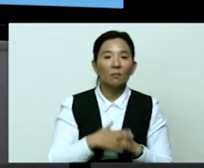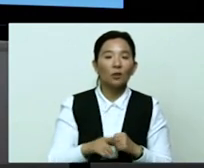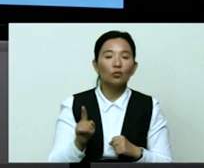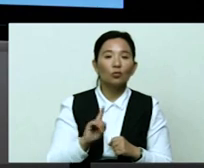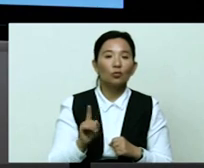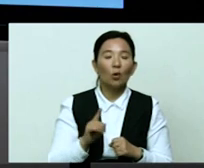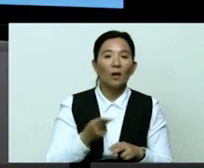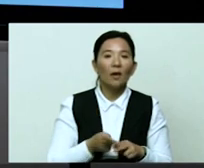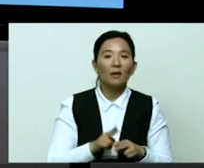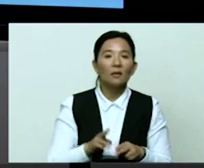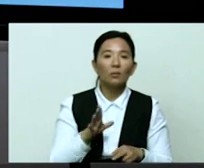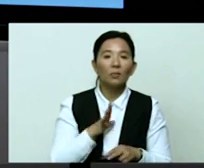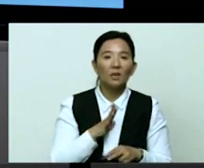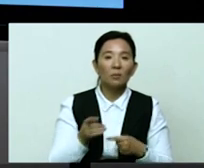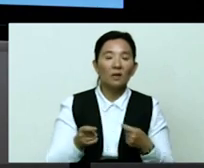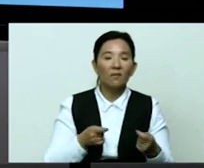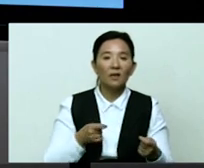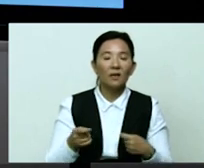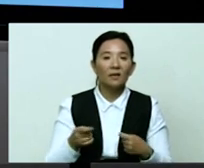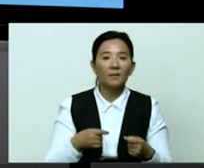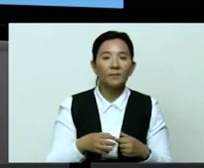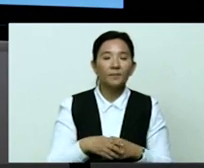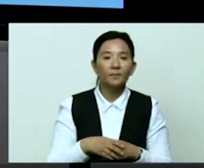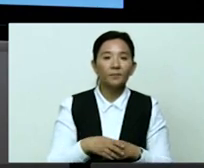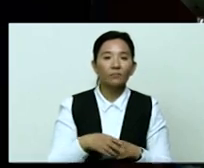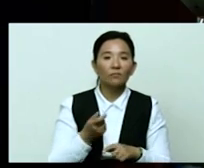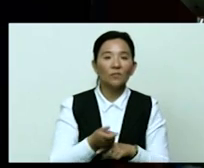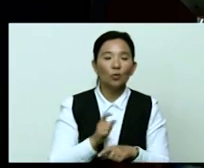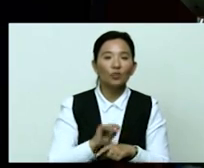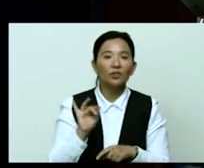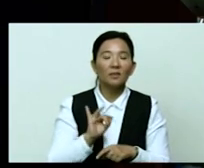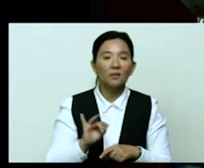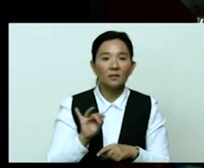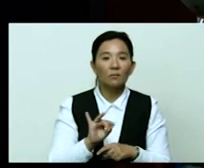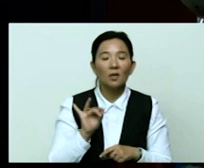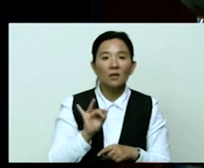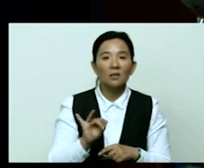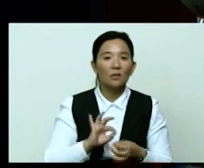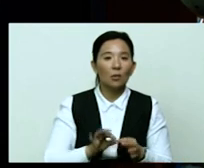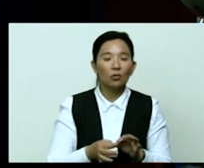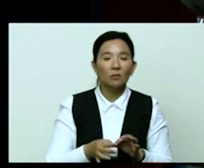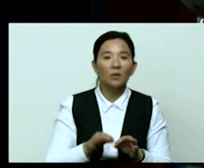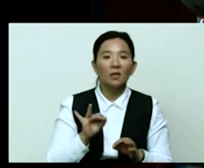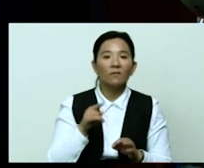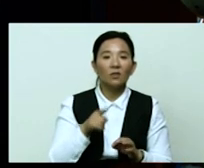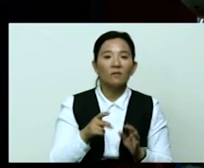что это было правление очень интересным и сложным. И